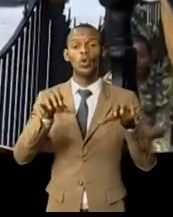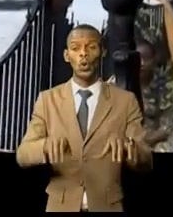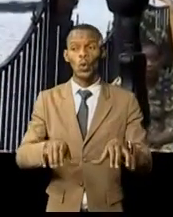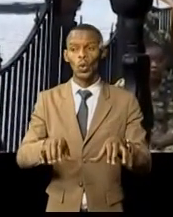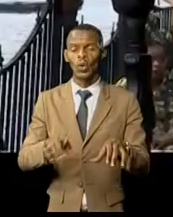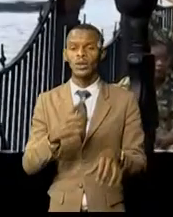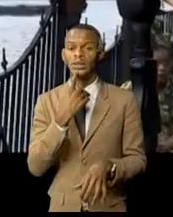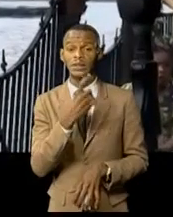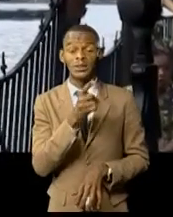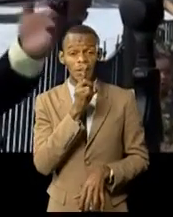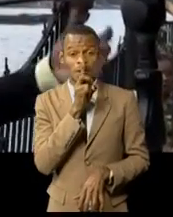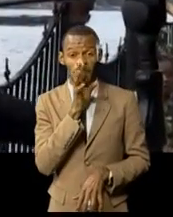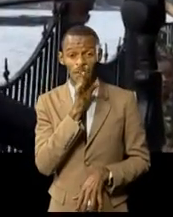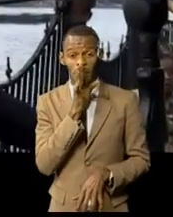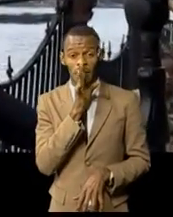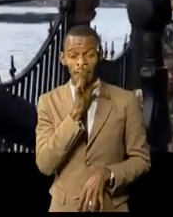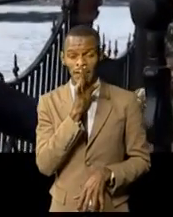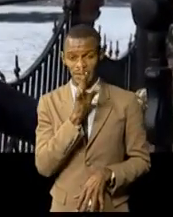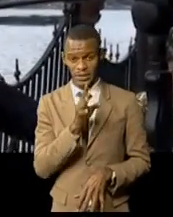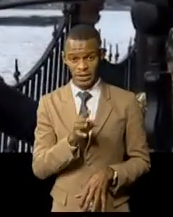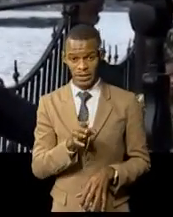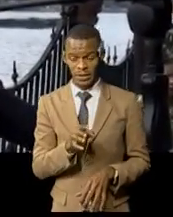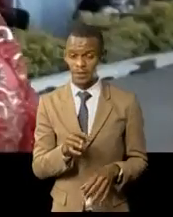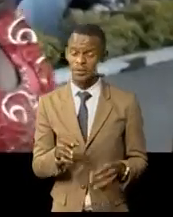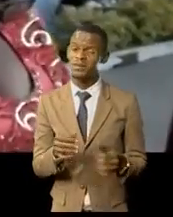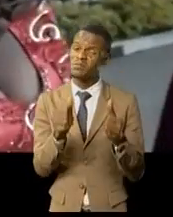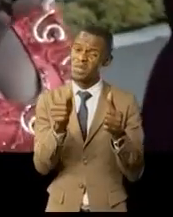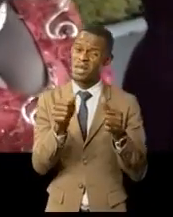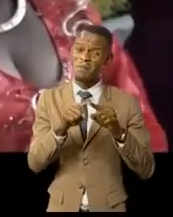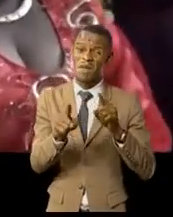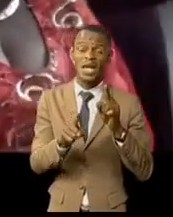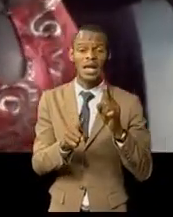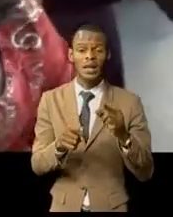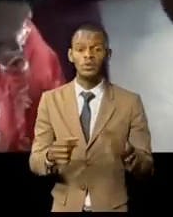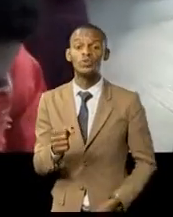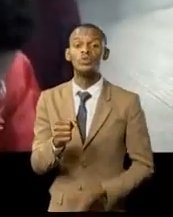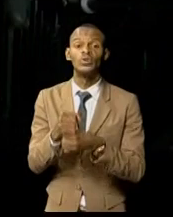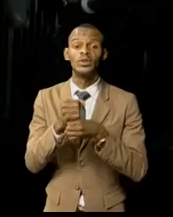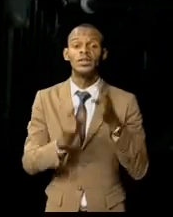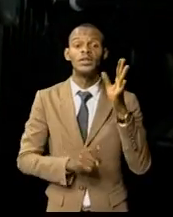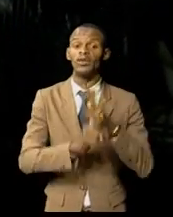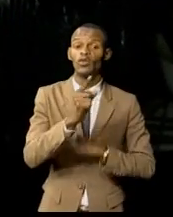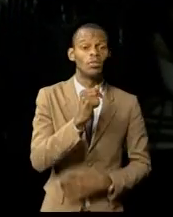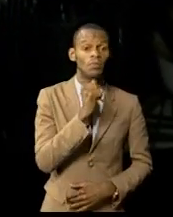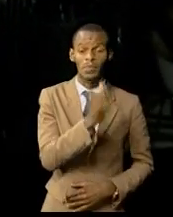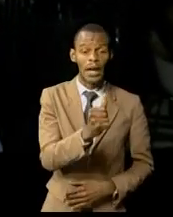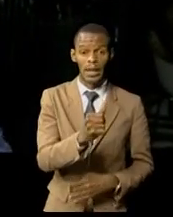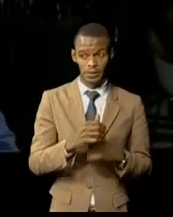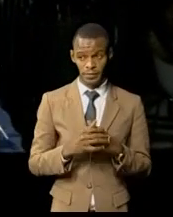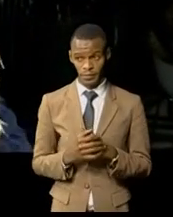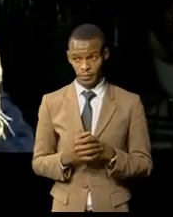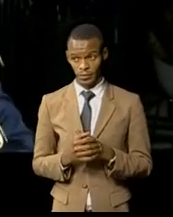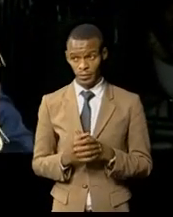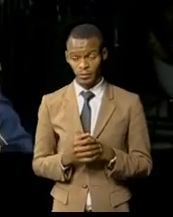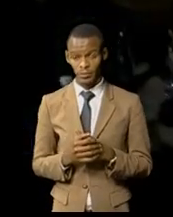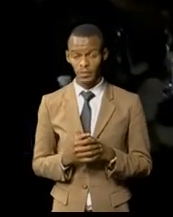les mensonges ne donnent pas un fruit. Les lauréats ont remercié la maison Tom's Productions pour cette